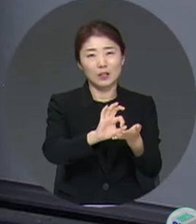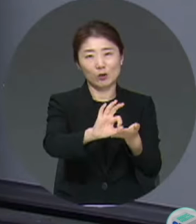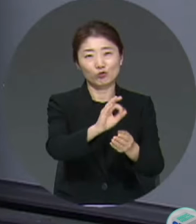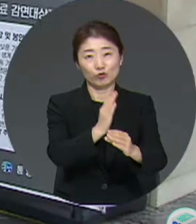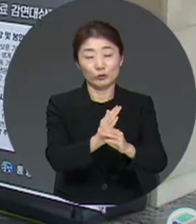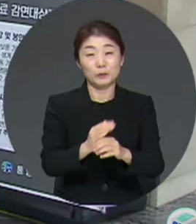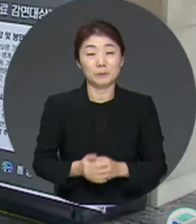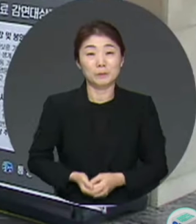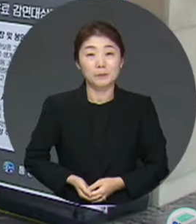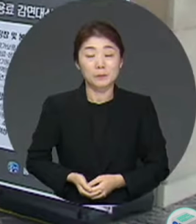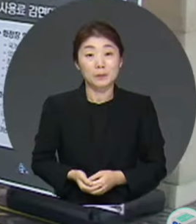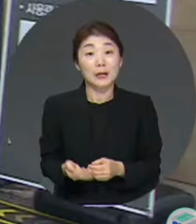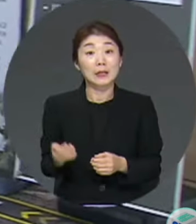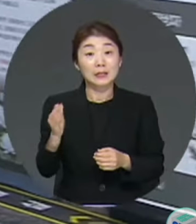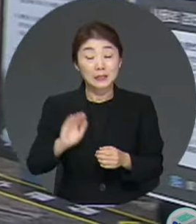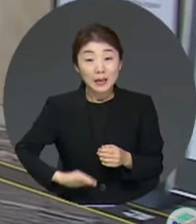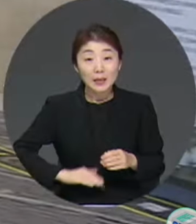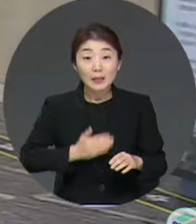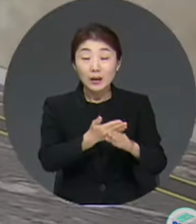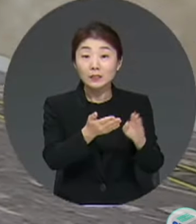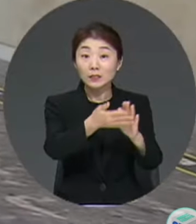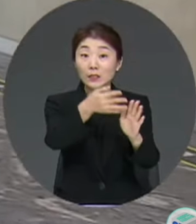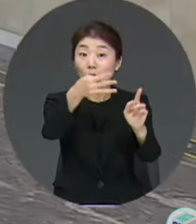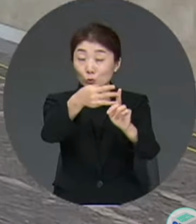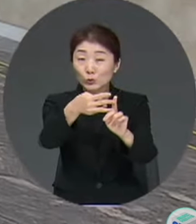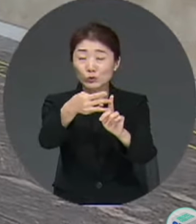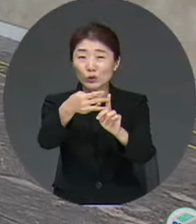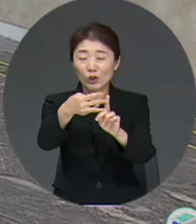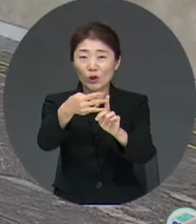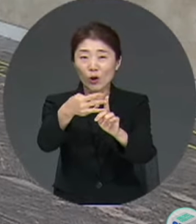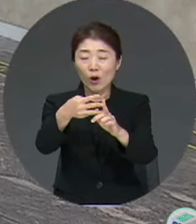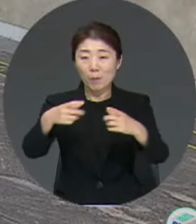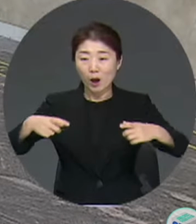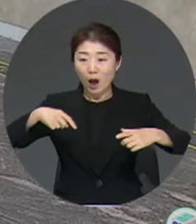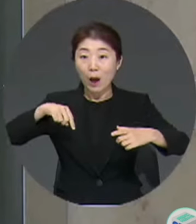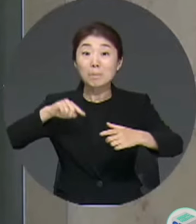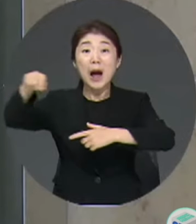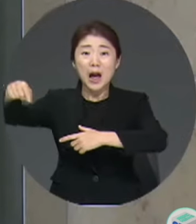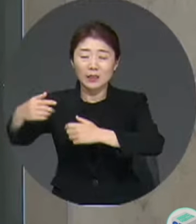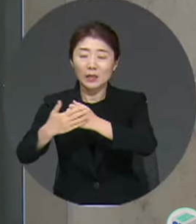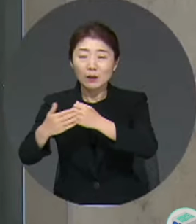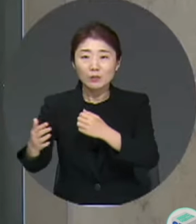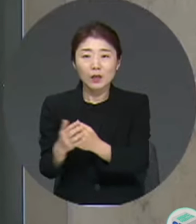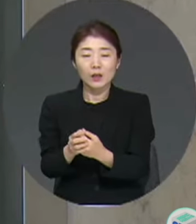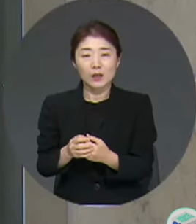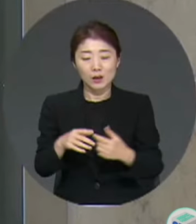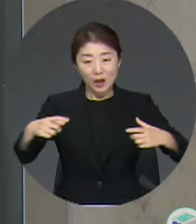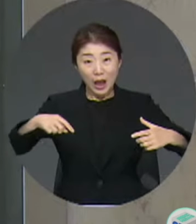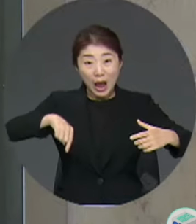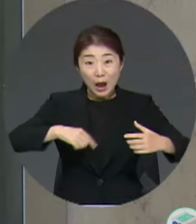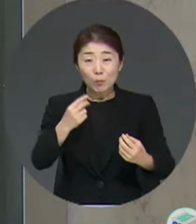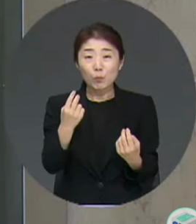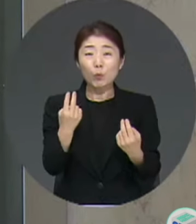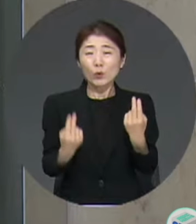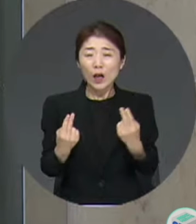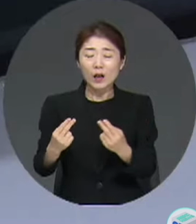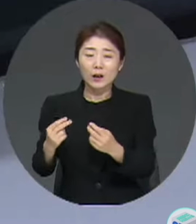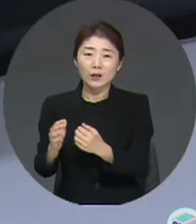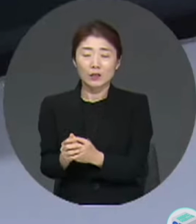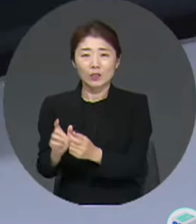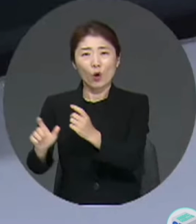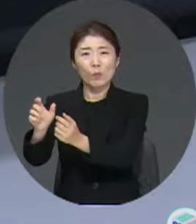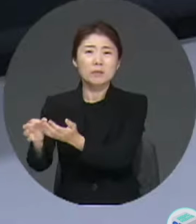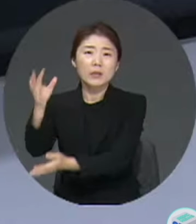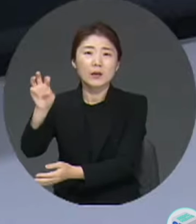있습니다. 하지만 타 시군 이용료가 적용돼 통영 시민보다 3배 많은 30만 원의 이용료를 내고